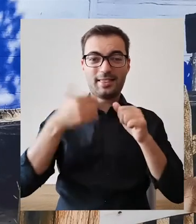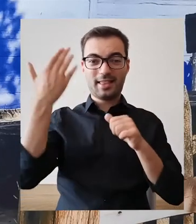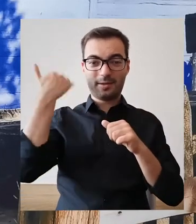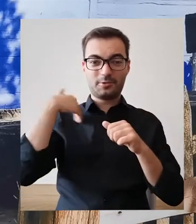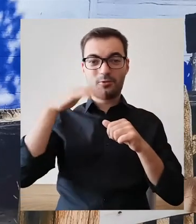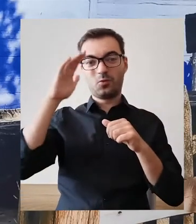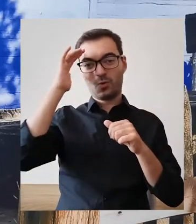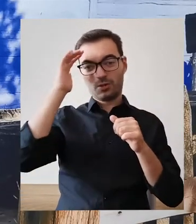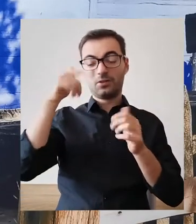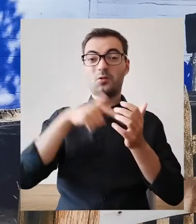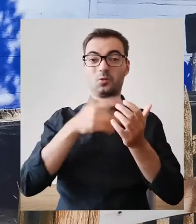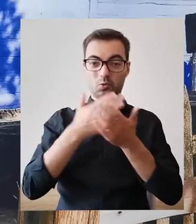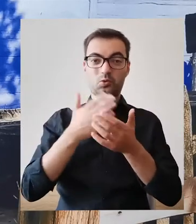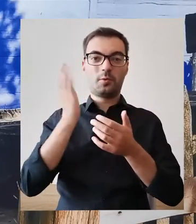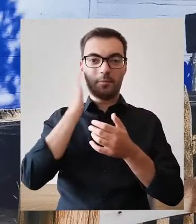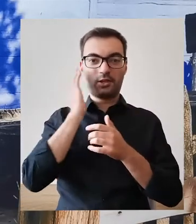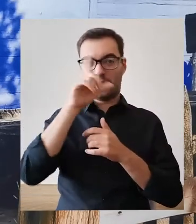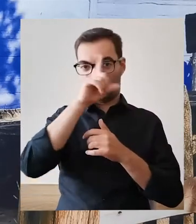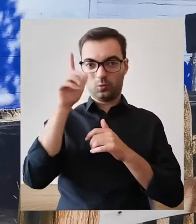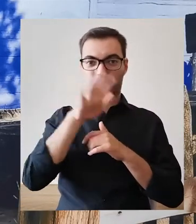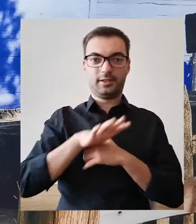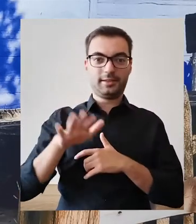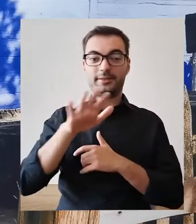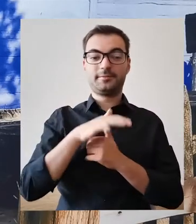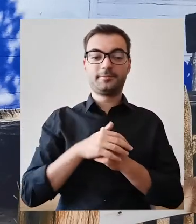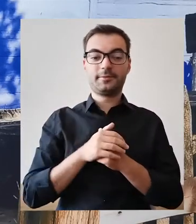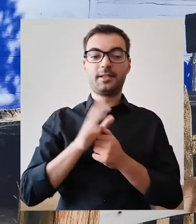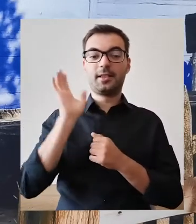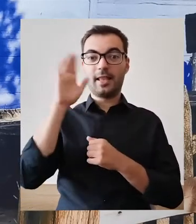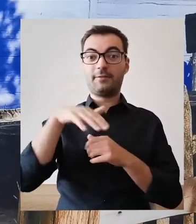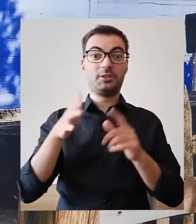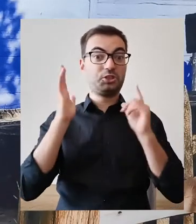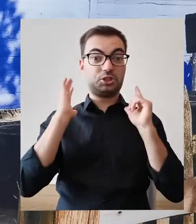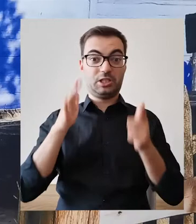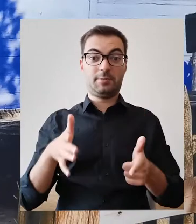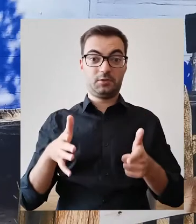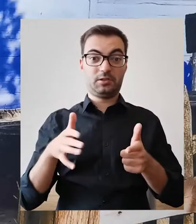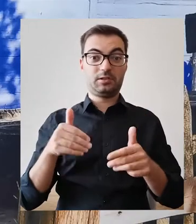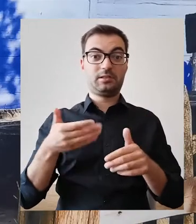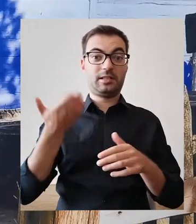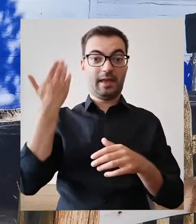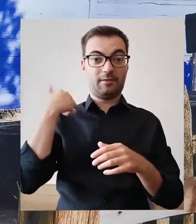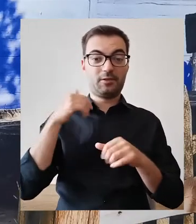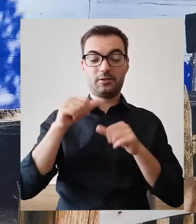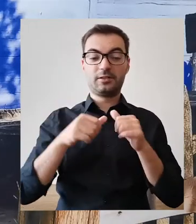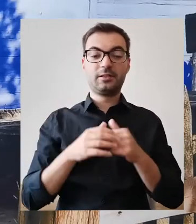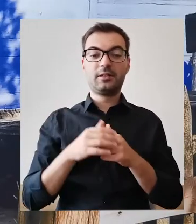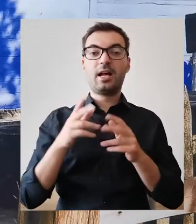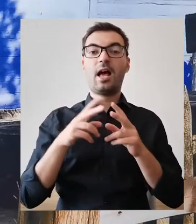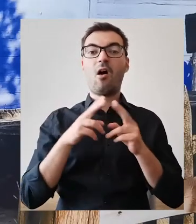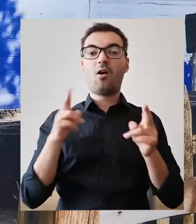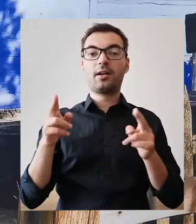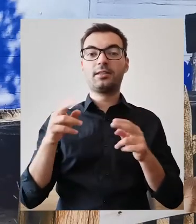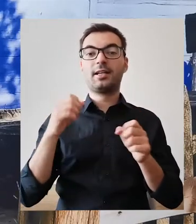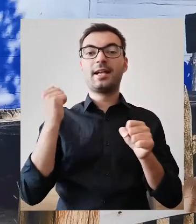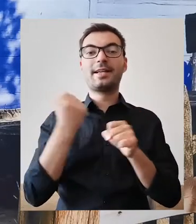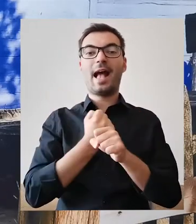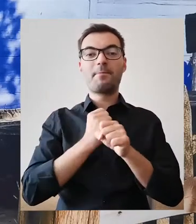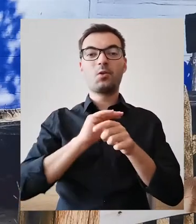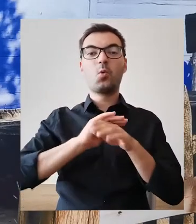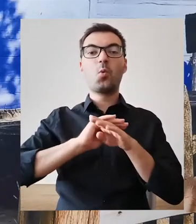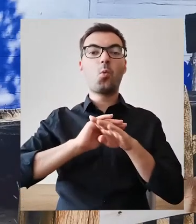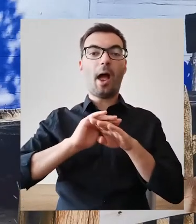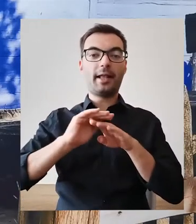temu już tutaj mieszkali pierwsi ludzie a może nawet 7 tysięcy lat temu była to po kamieniach chłodzonego